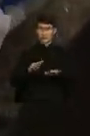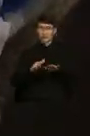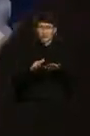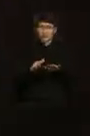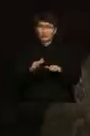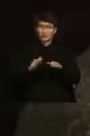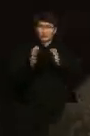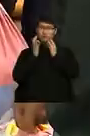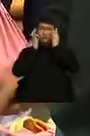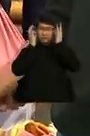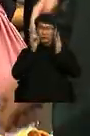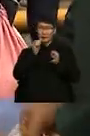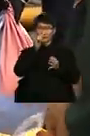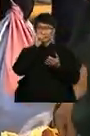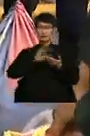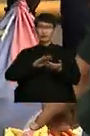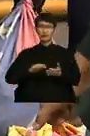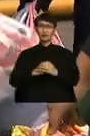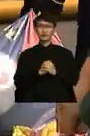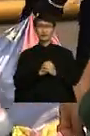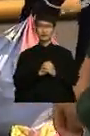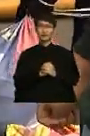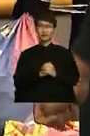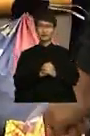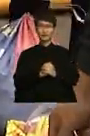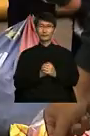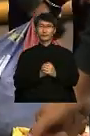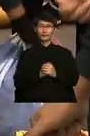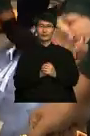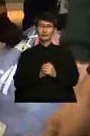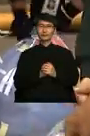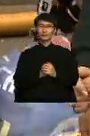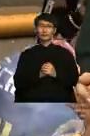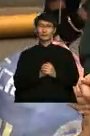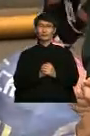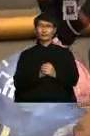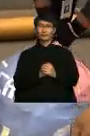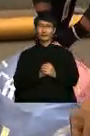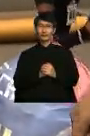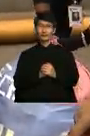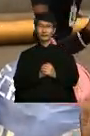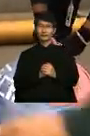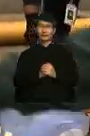줄이는데 안간힘을 쓰고 있습니다. 딜라이브 서울경기 케이블TV 양재정입니다.